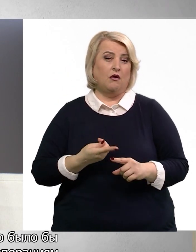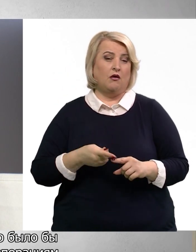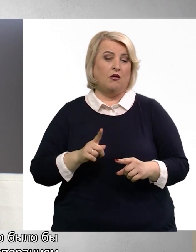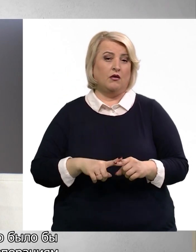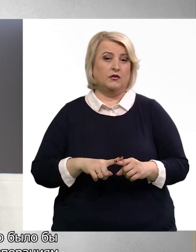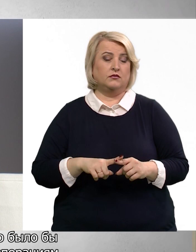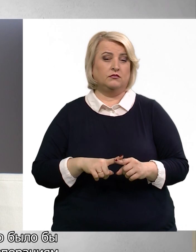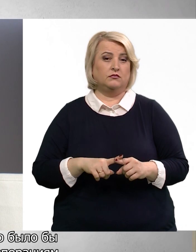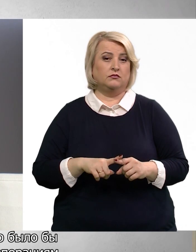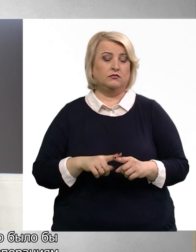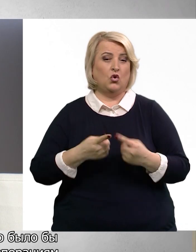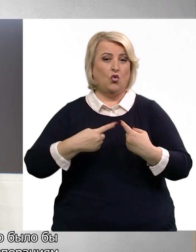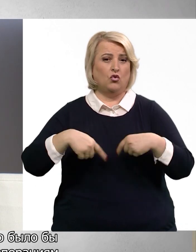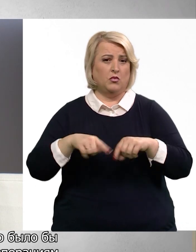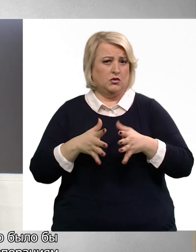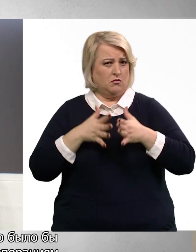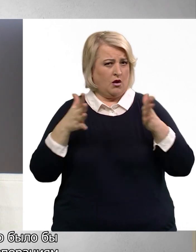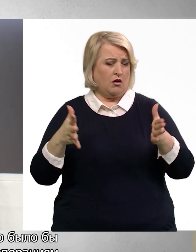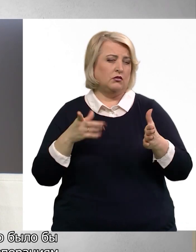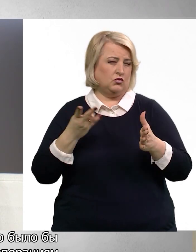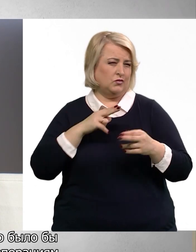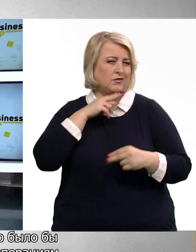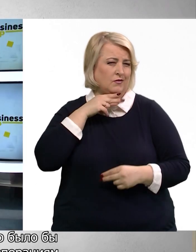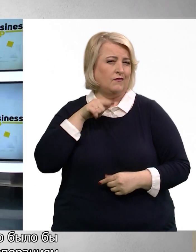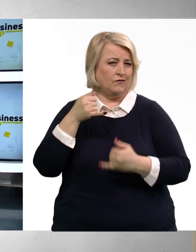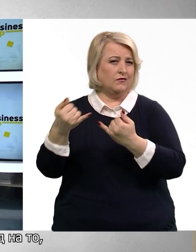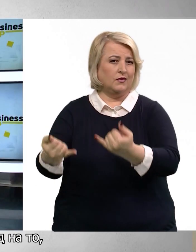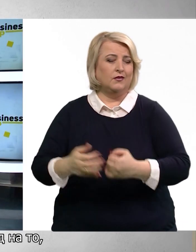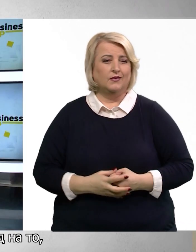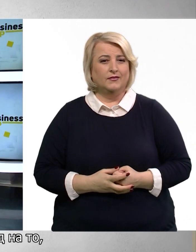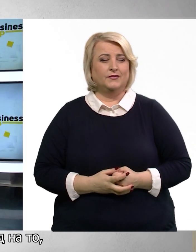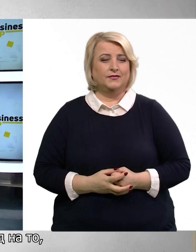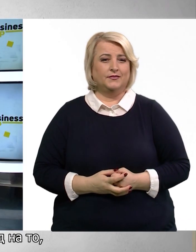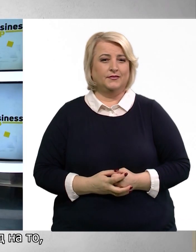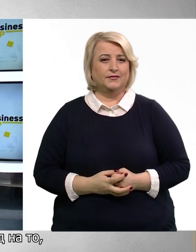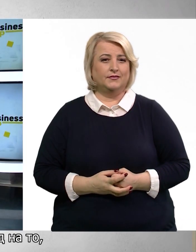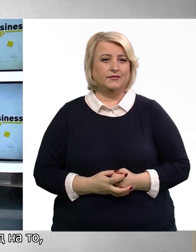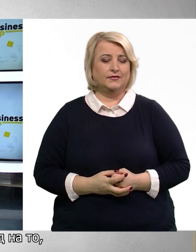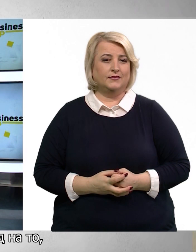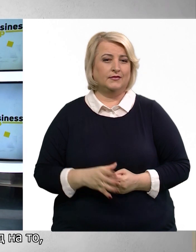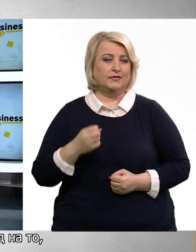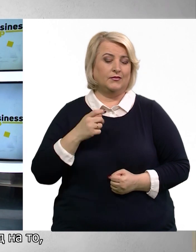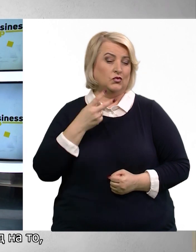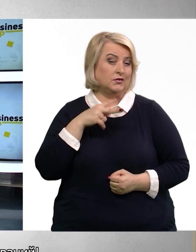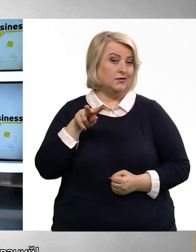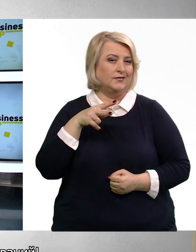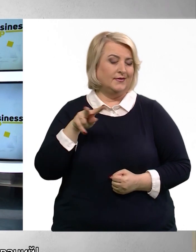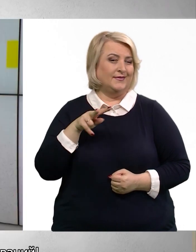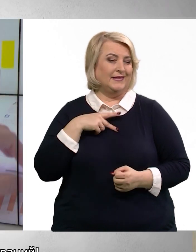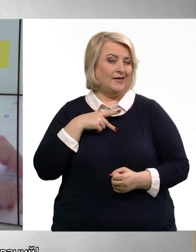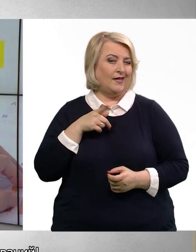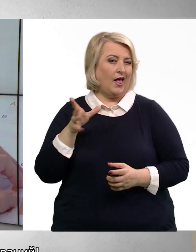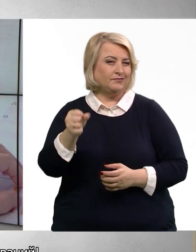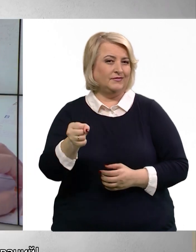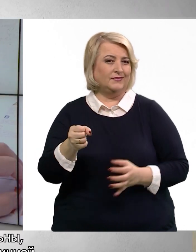și corporațiile mari ar trebui cumva să atragă atenția și să mai tragă câte o privire ce mai fac să pescuiască